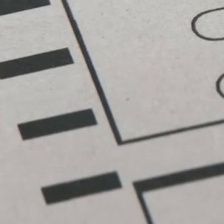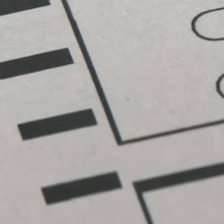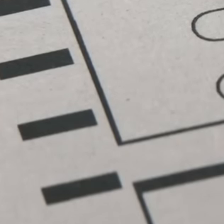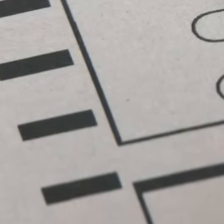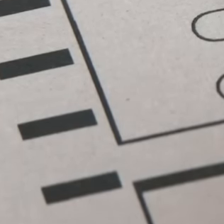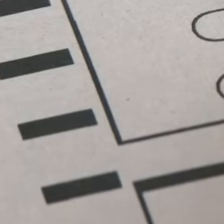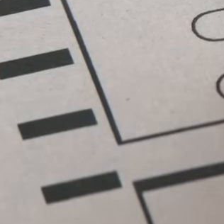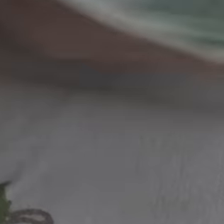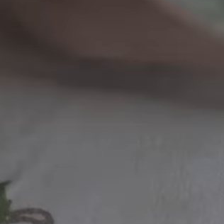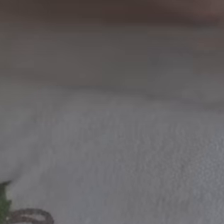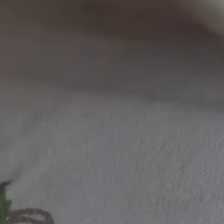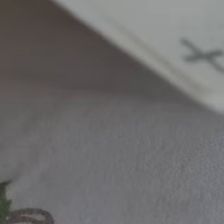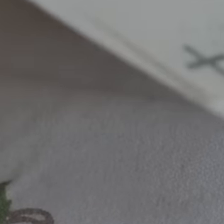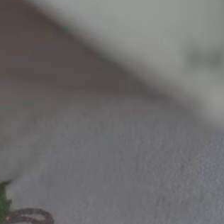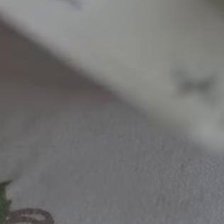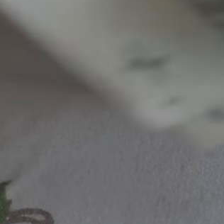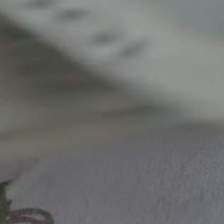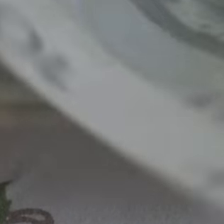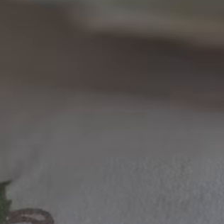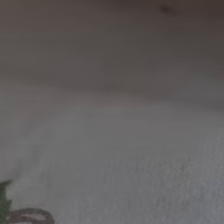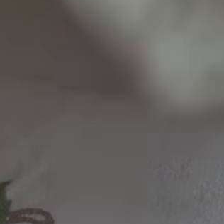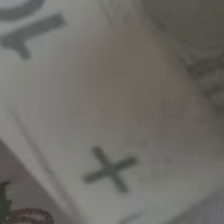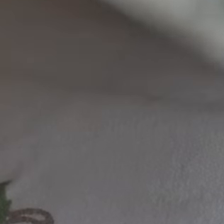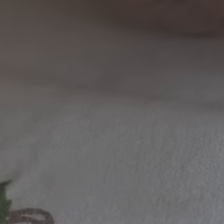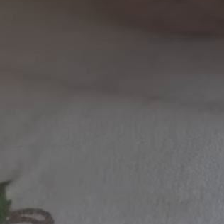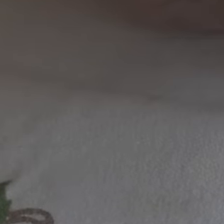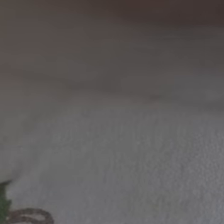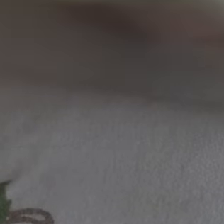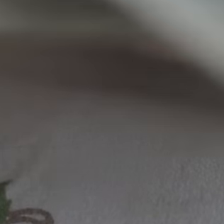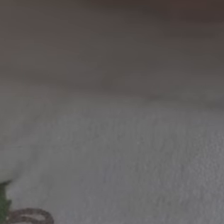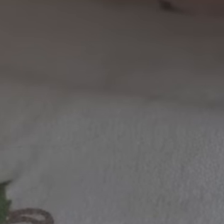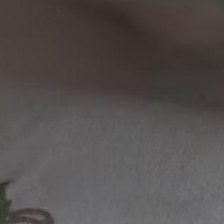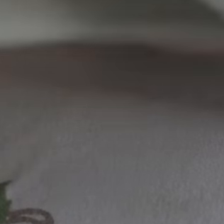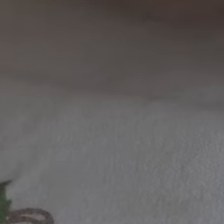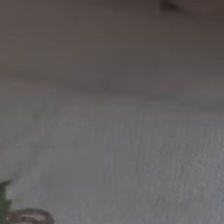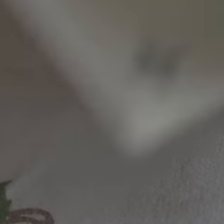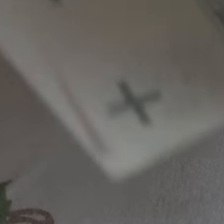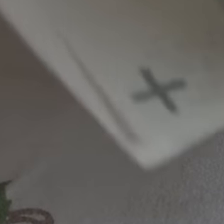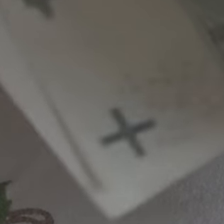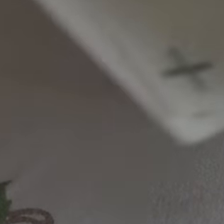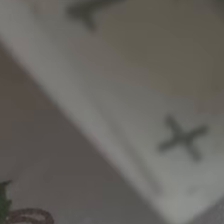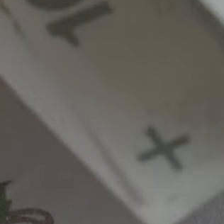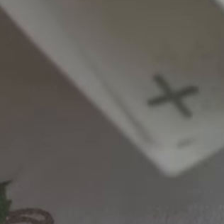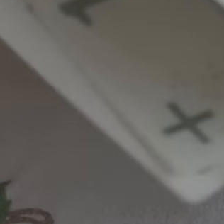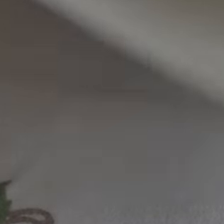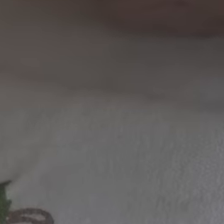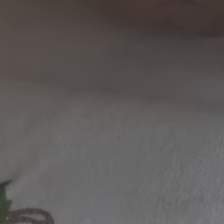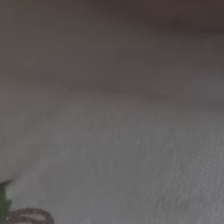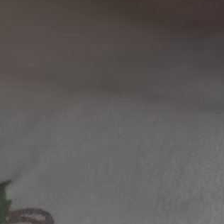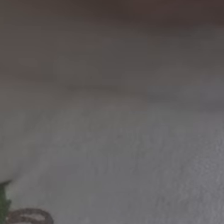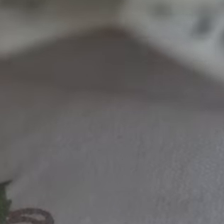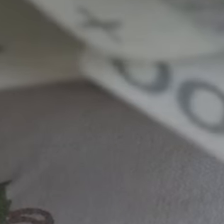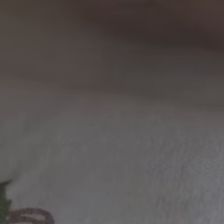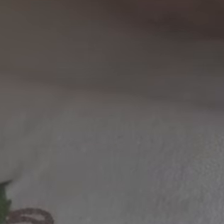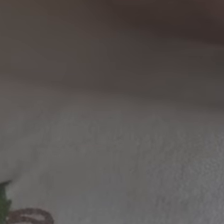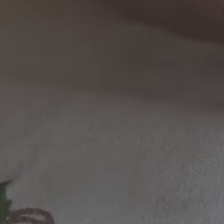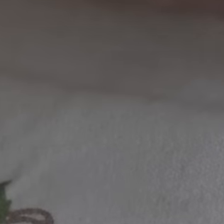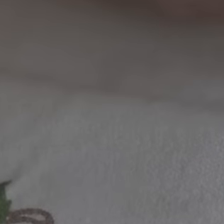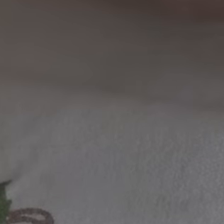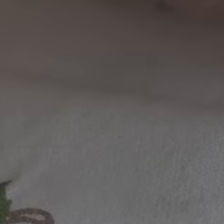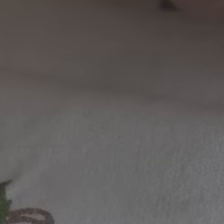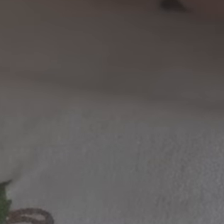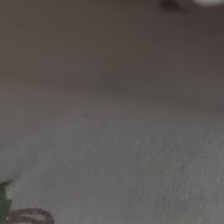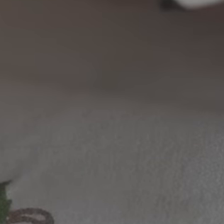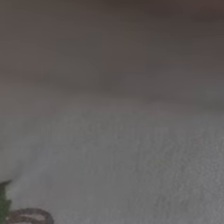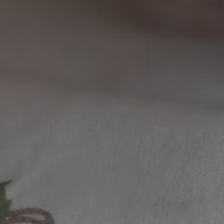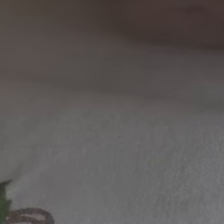to sens, ale głosów to tym nie zbierze. Tu warto podać za przykład Krzysztofa Bosaka, który może mieć podobne zdanie, jednak wybrnął z tego lepiej i mówił o